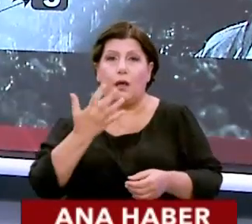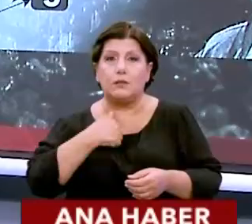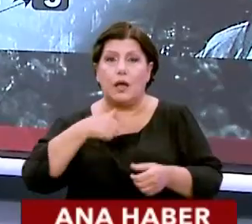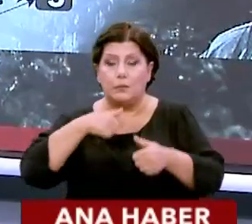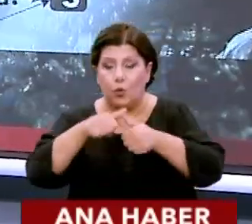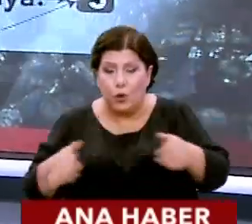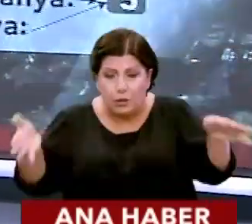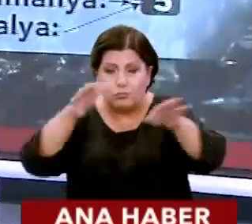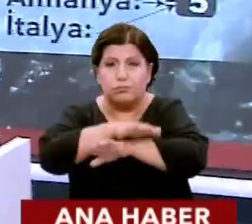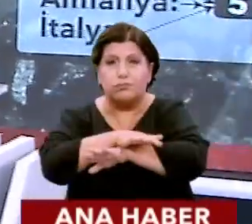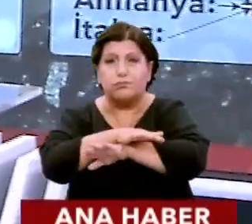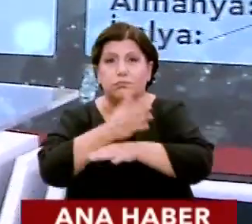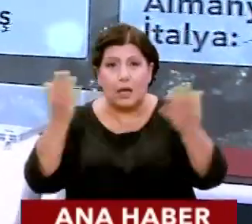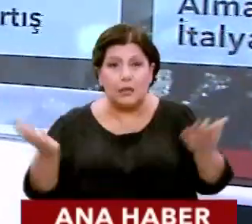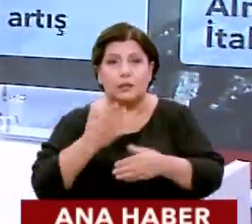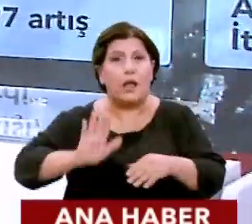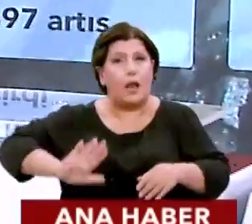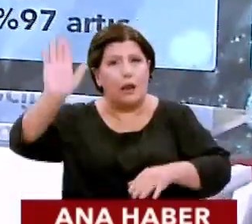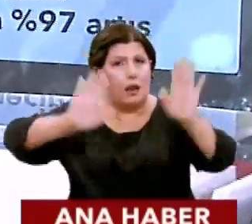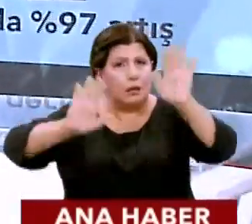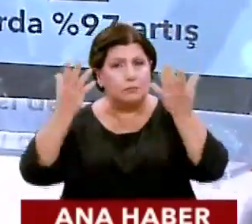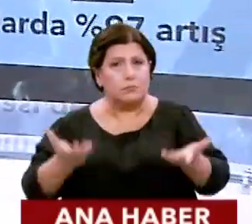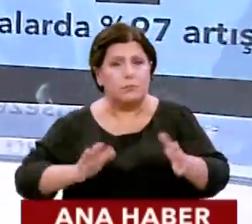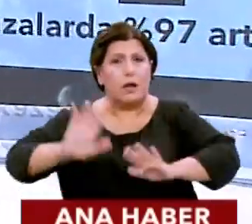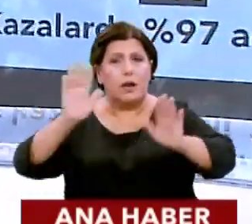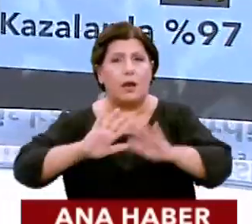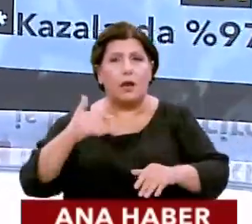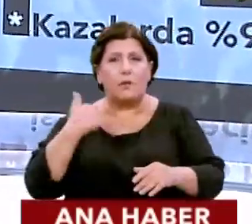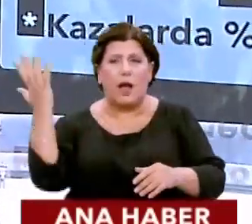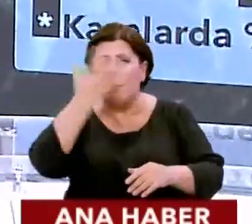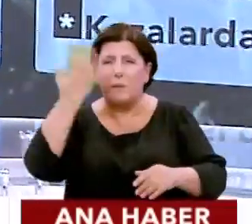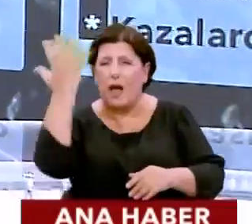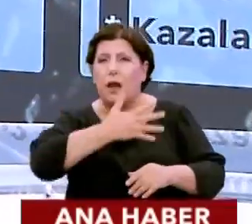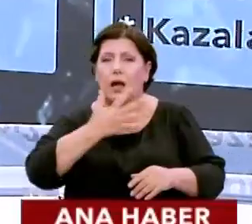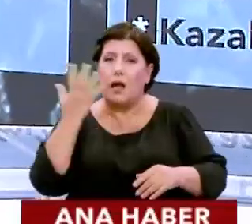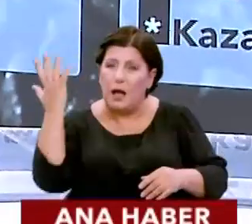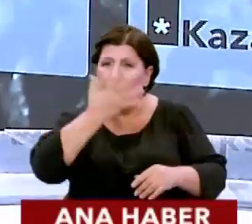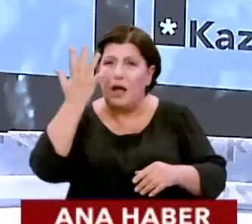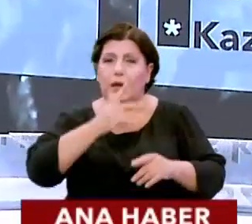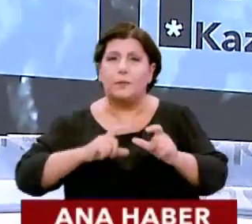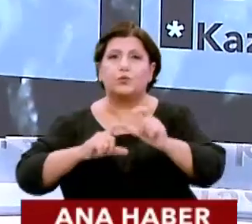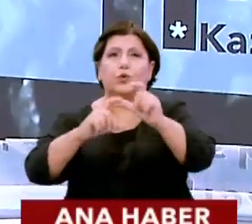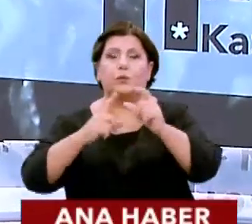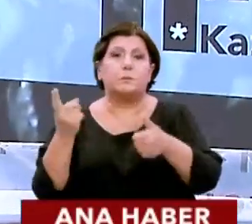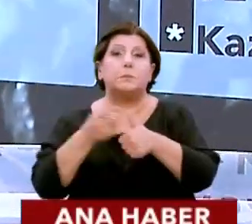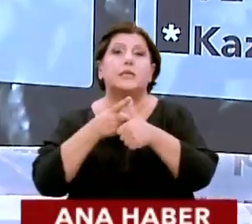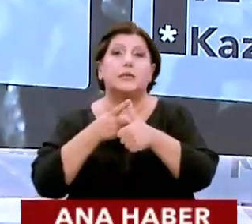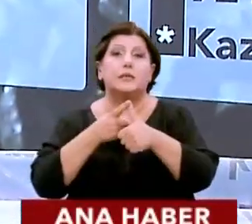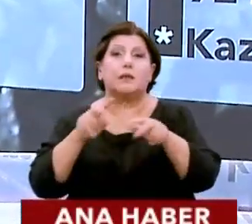Hadi Eğer kaldırabilirsek kaldıralım kapkara sorular dedim kapkara sorular 1